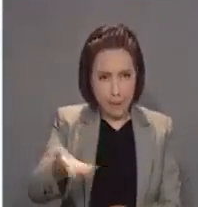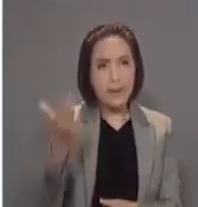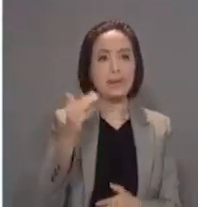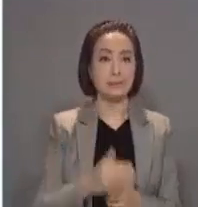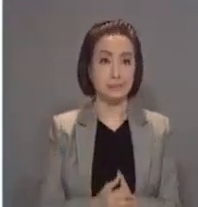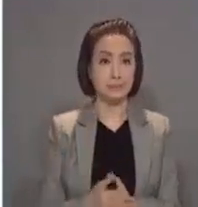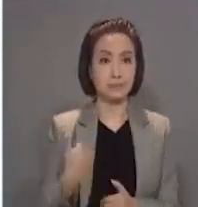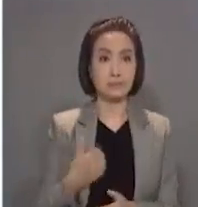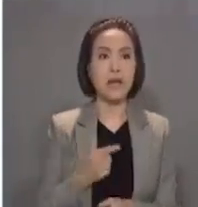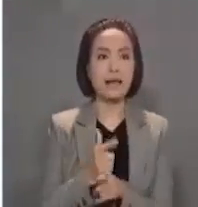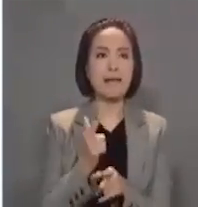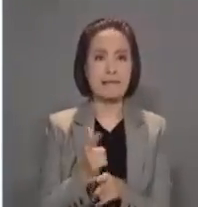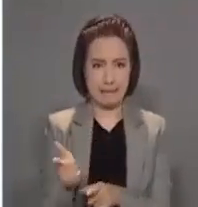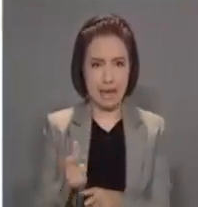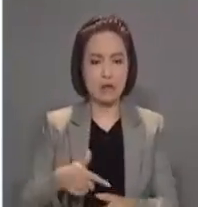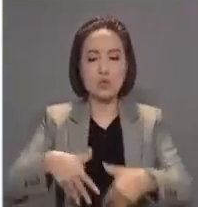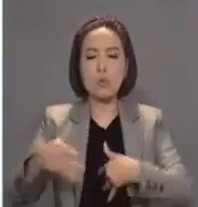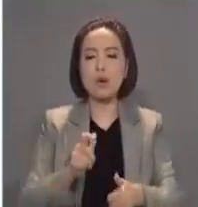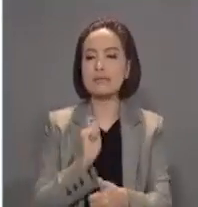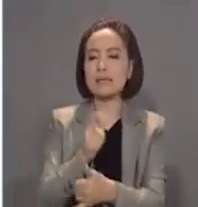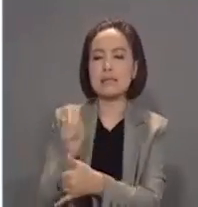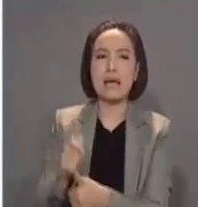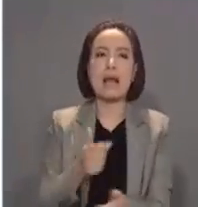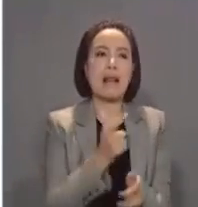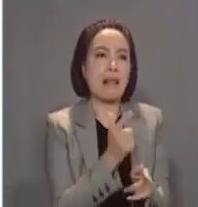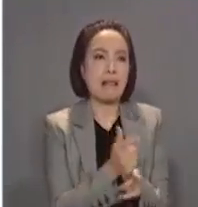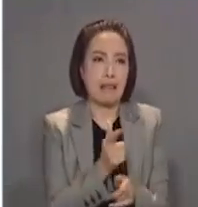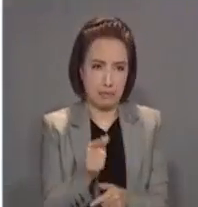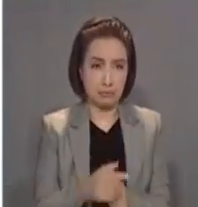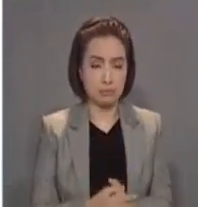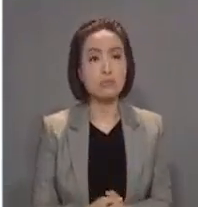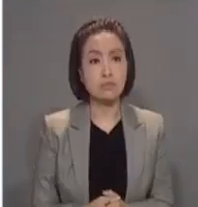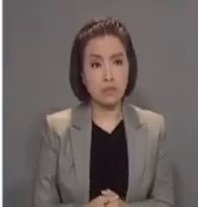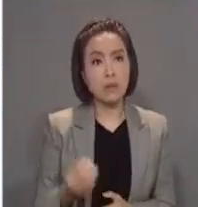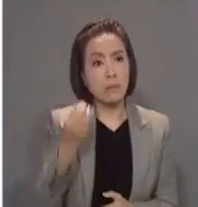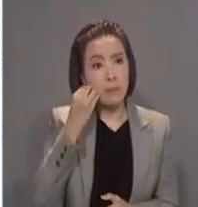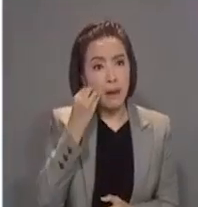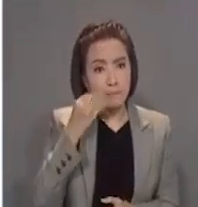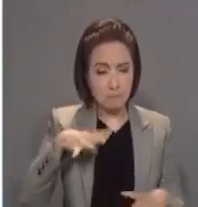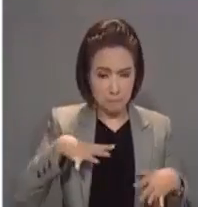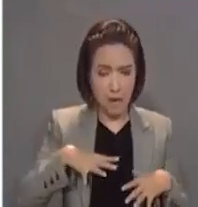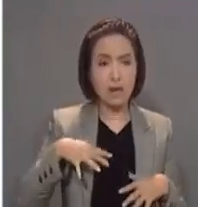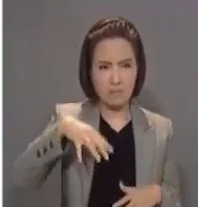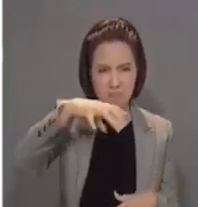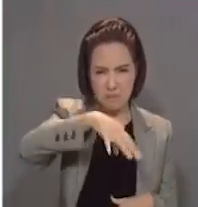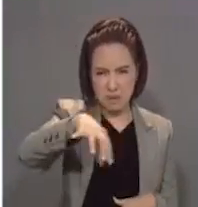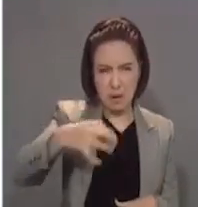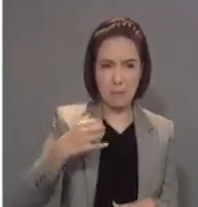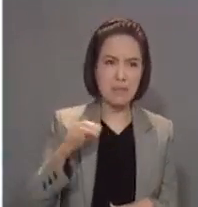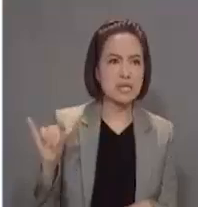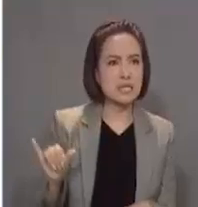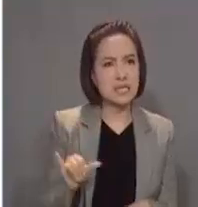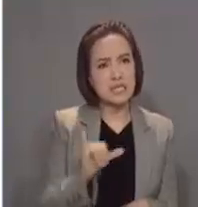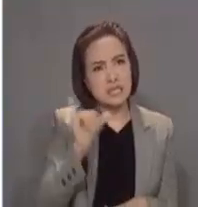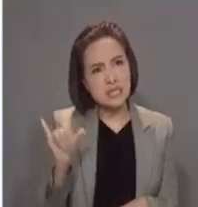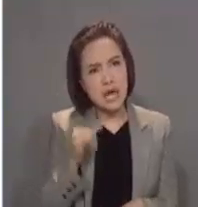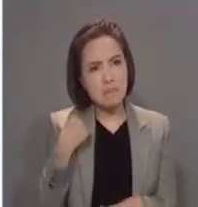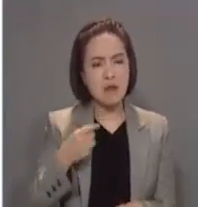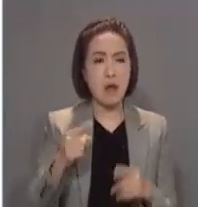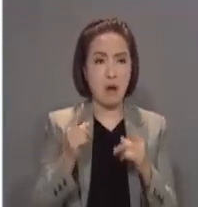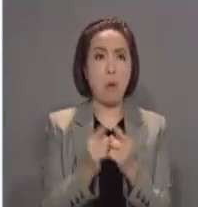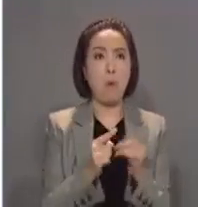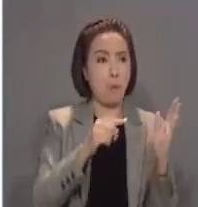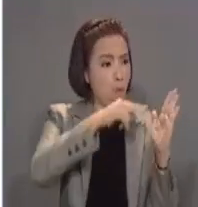บริเวณยอดภูเขานะครับยังมีบ้านพักที่ชาวบ้านระบุว่าเป็นของนายเปรมชัยและเครือญาติโดยพบว่ามีไฟฟ้าเดินสายขึ้นม